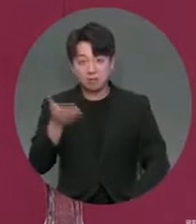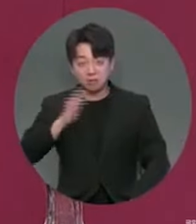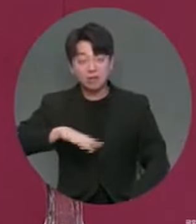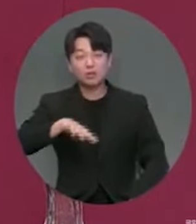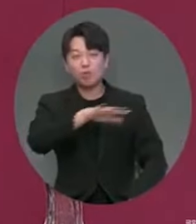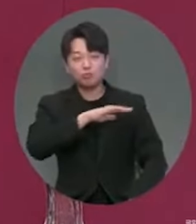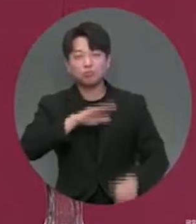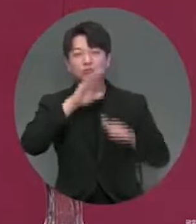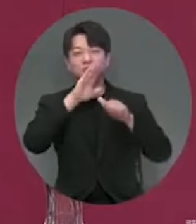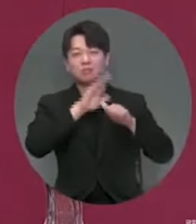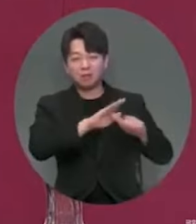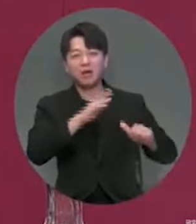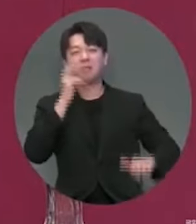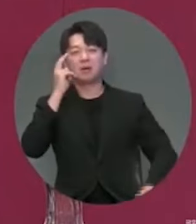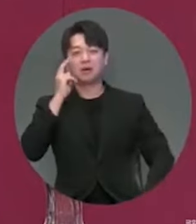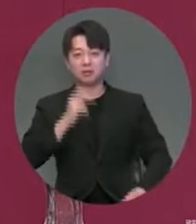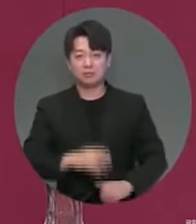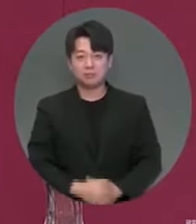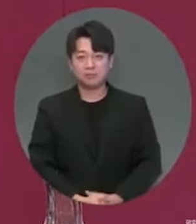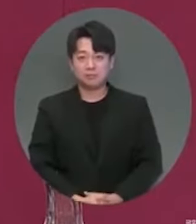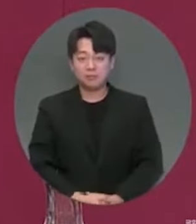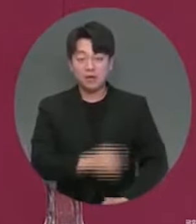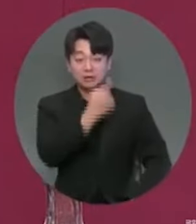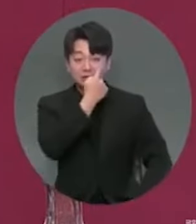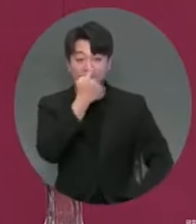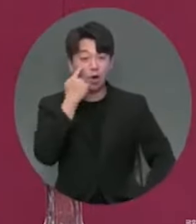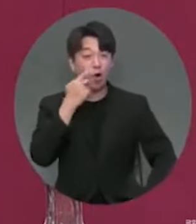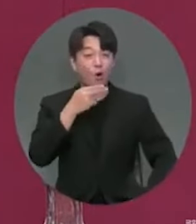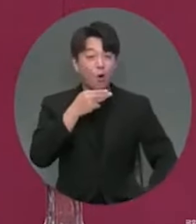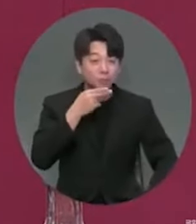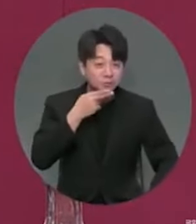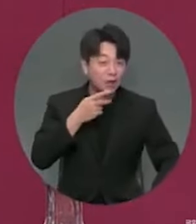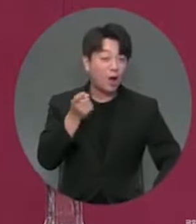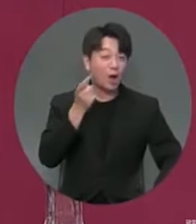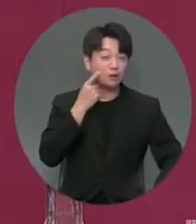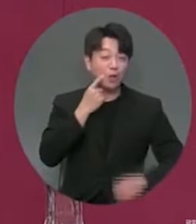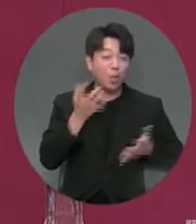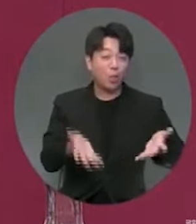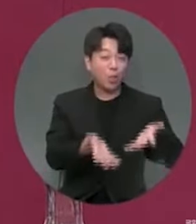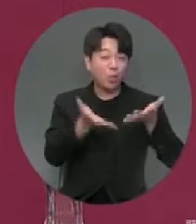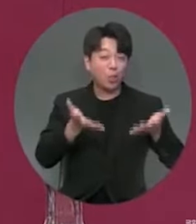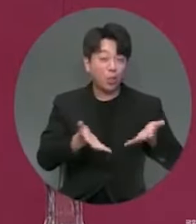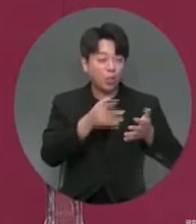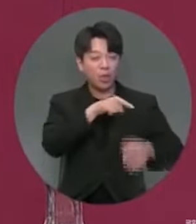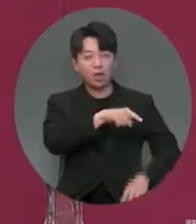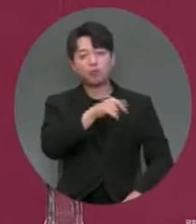겁니다. 그리고 근거도 없이 계엄령 괴담 유포하고 있습니다.